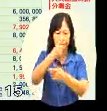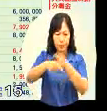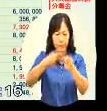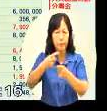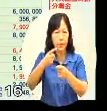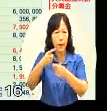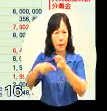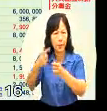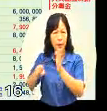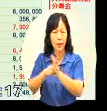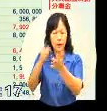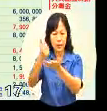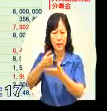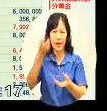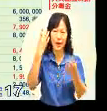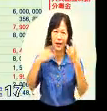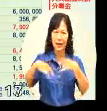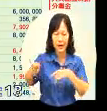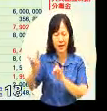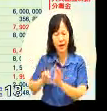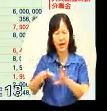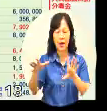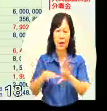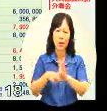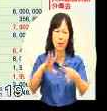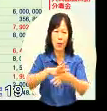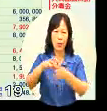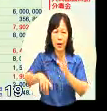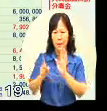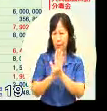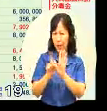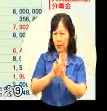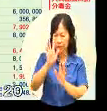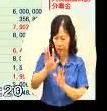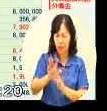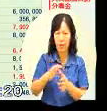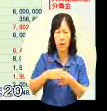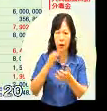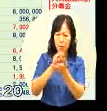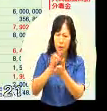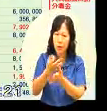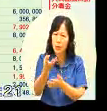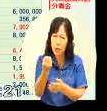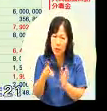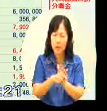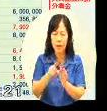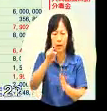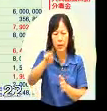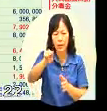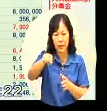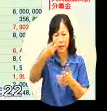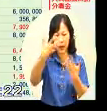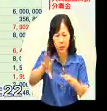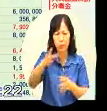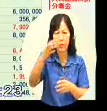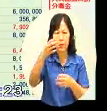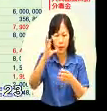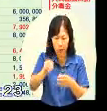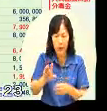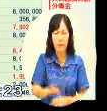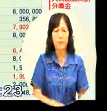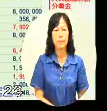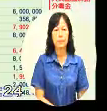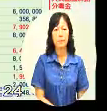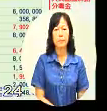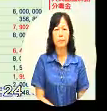请明花园呢来文化中心唱歌仔戏，孙翠凤都来，花多少呢？170几万、